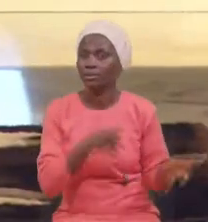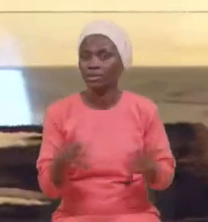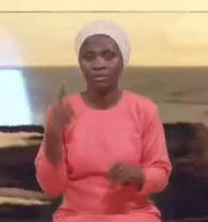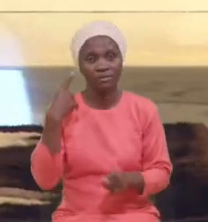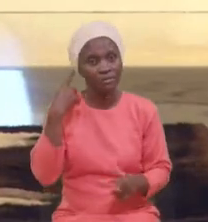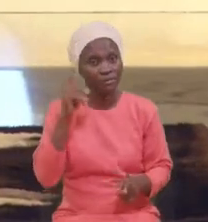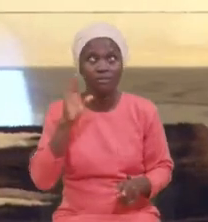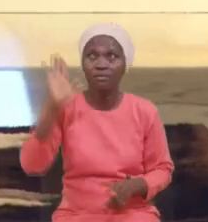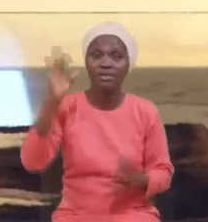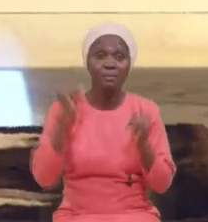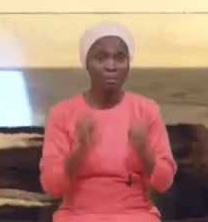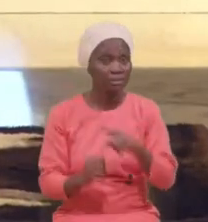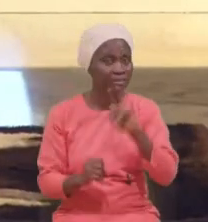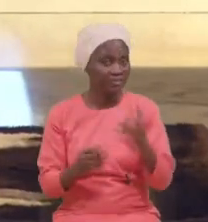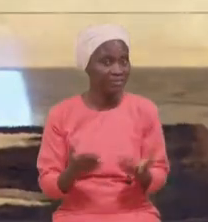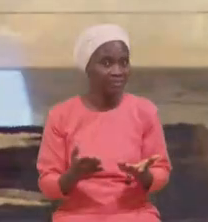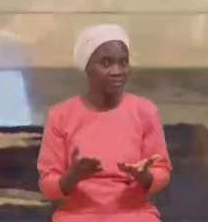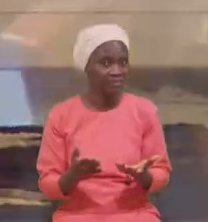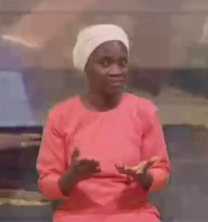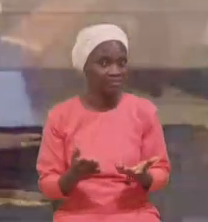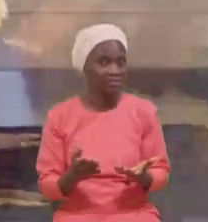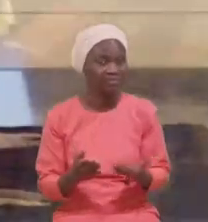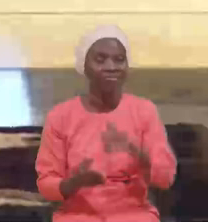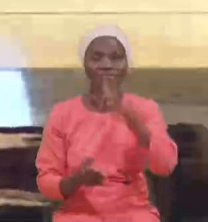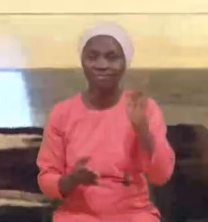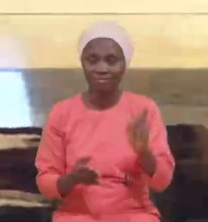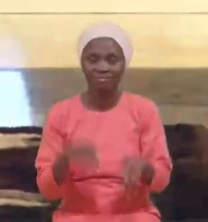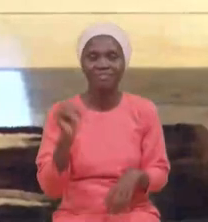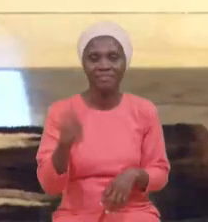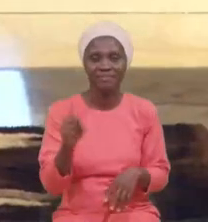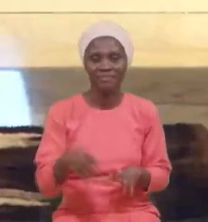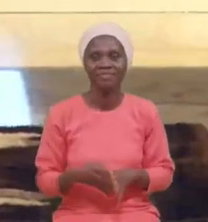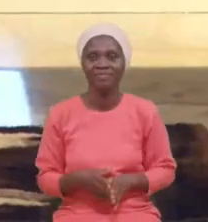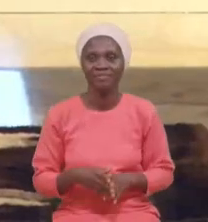Est-ce que vous êtes prêts pour sa puissance? Pourrez-vous entendre?